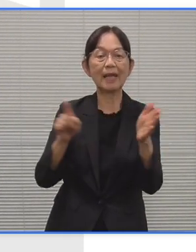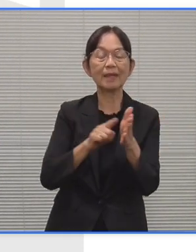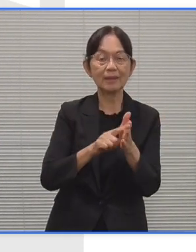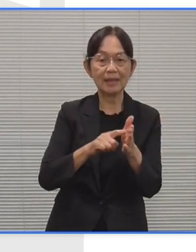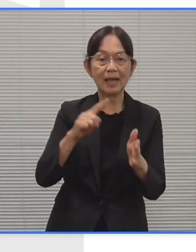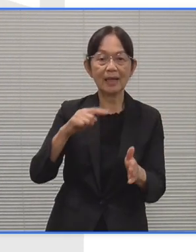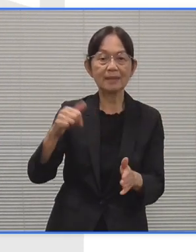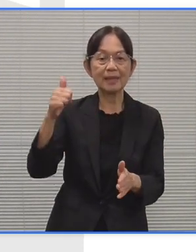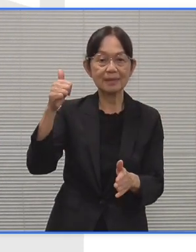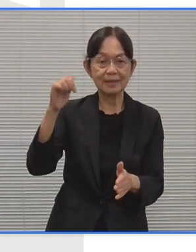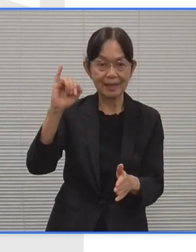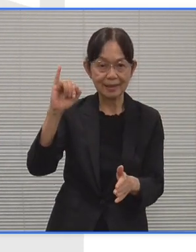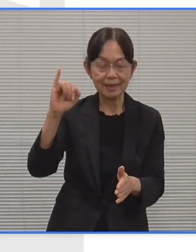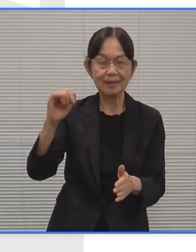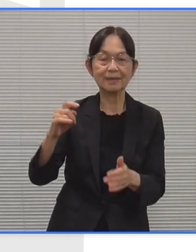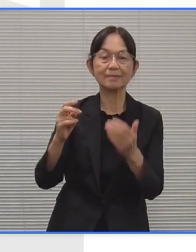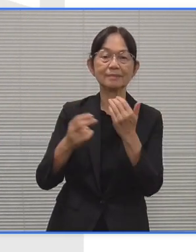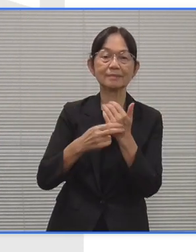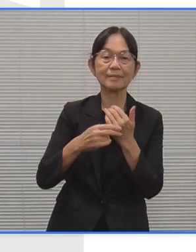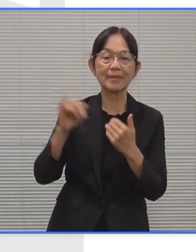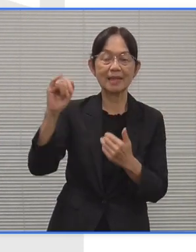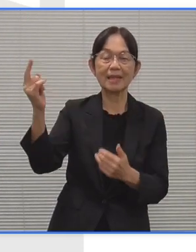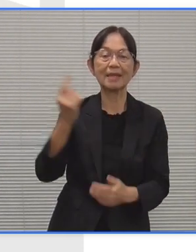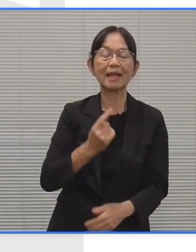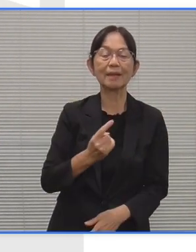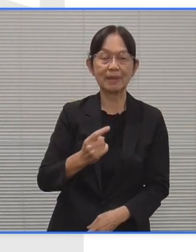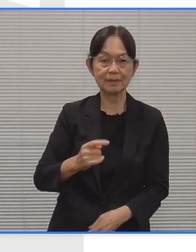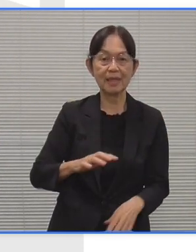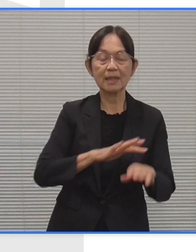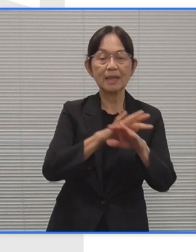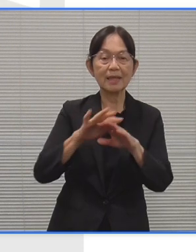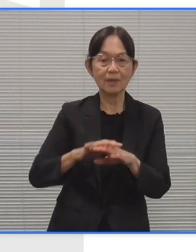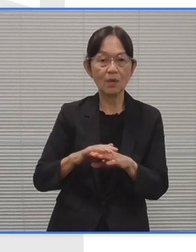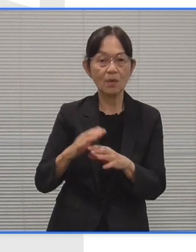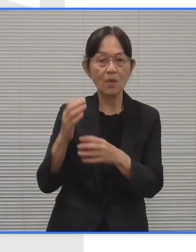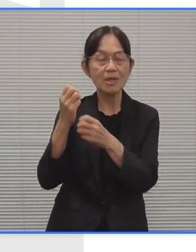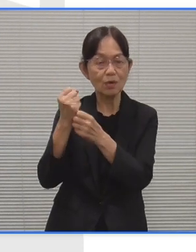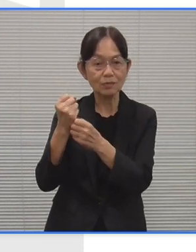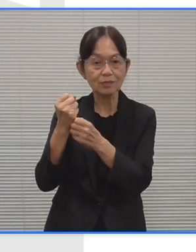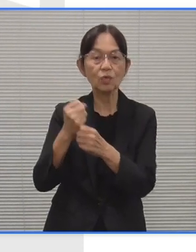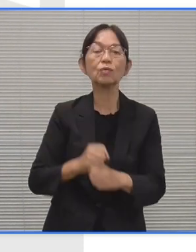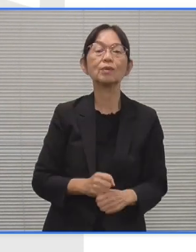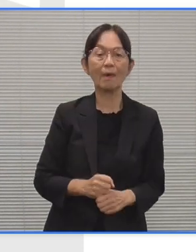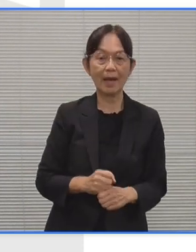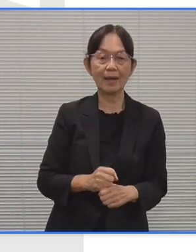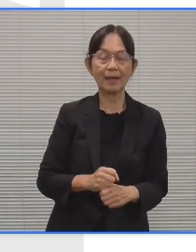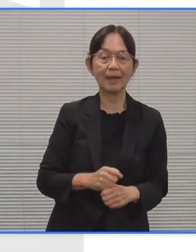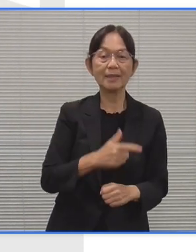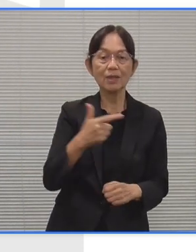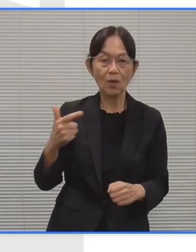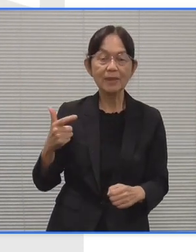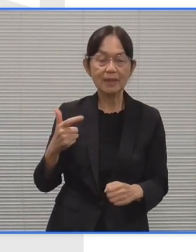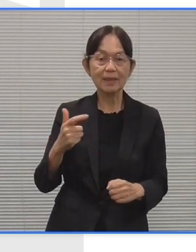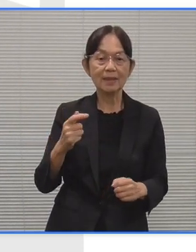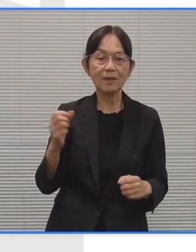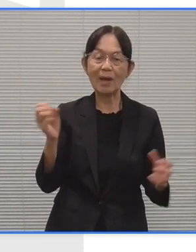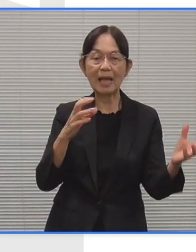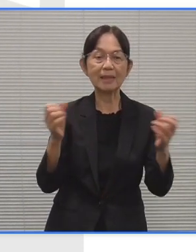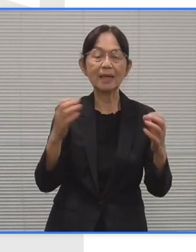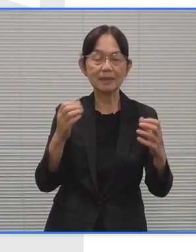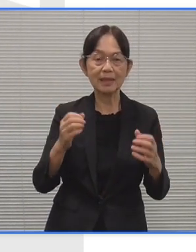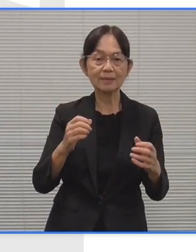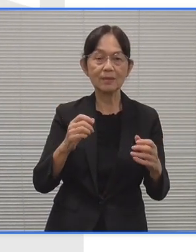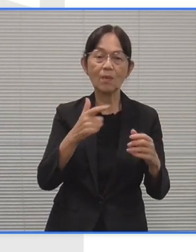に来ていただきます。まあ、ネット依存というのも非常にこう話題になっている深刻